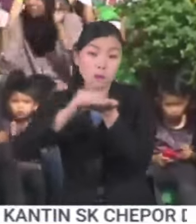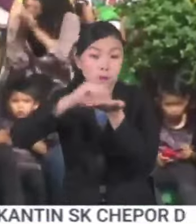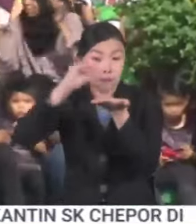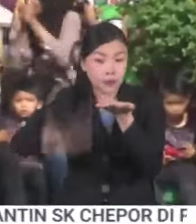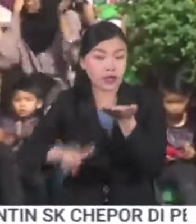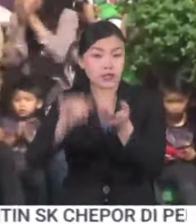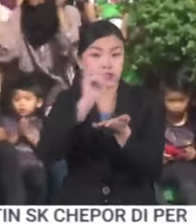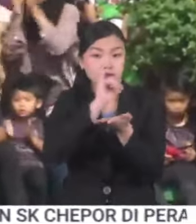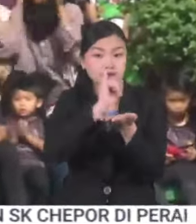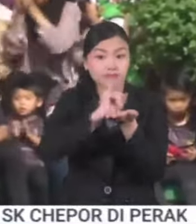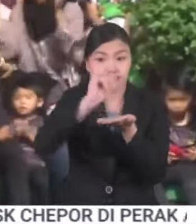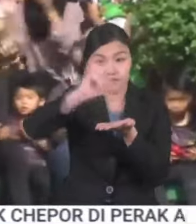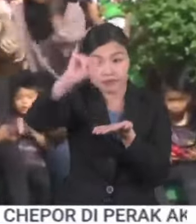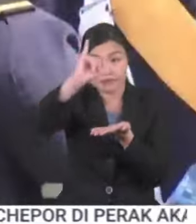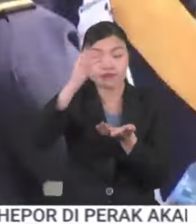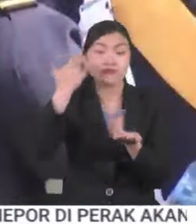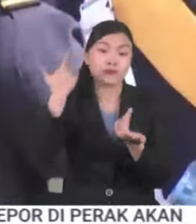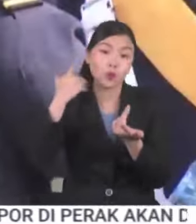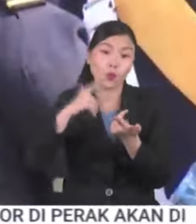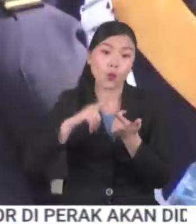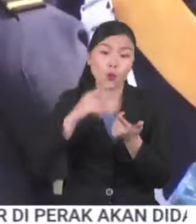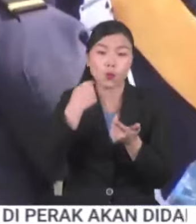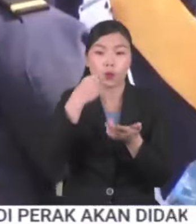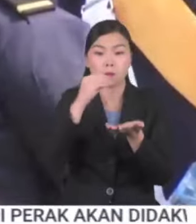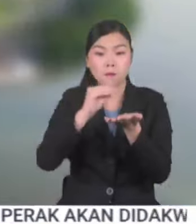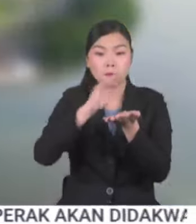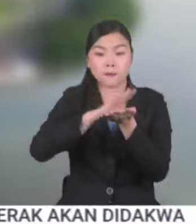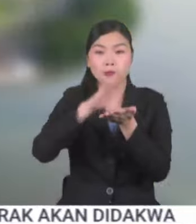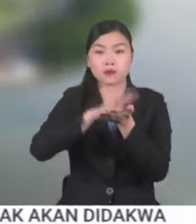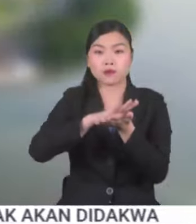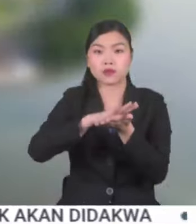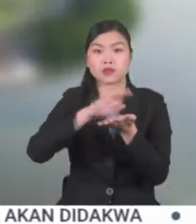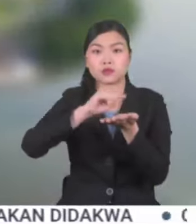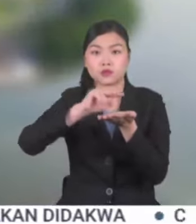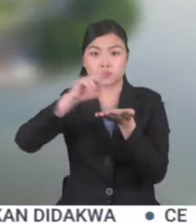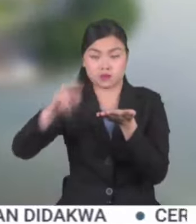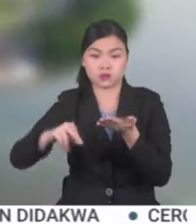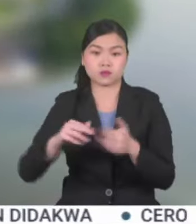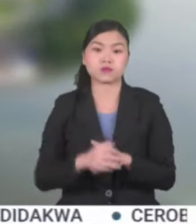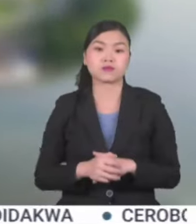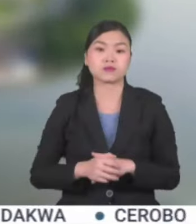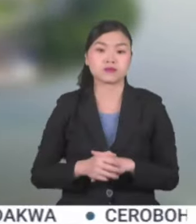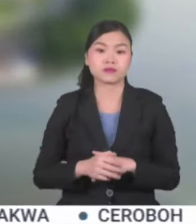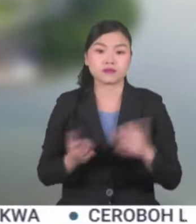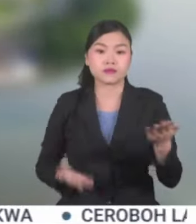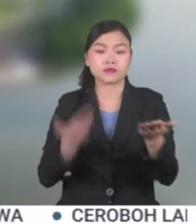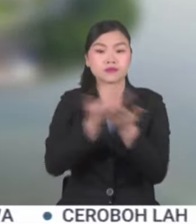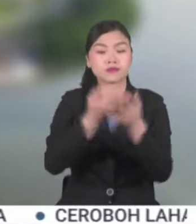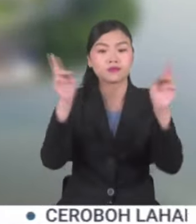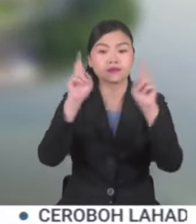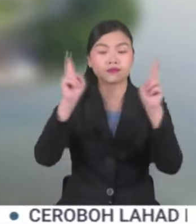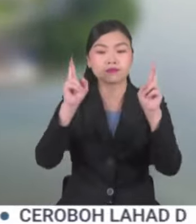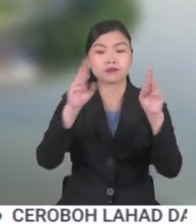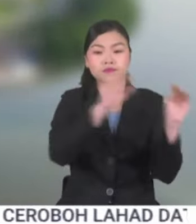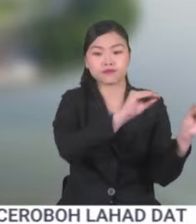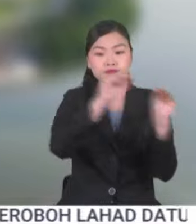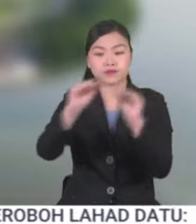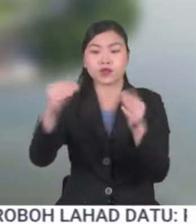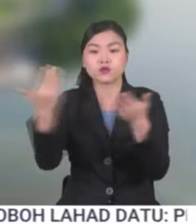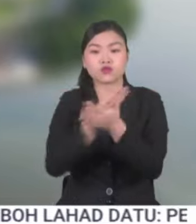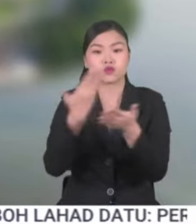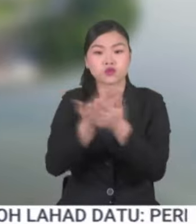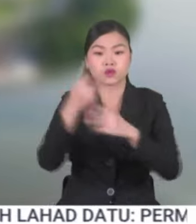Institut pengajian tinggi serta pelajar sekolah cadangan menyediakan penempatan baharu untuk